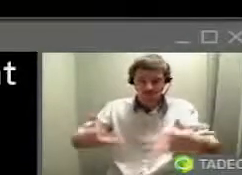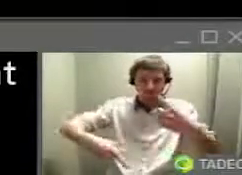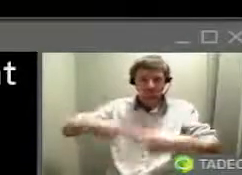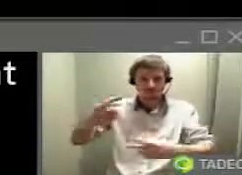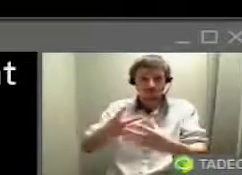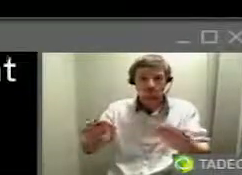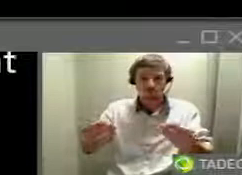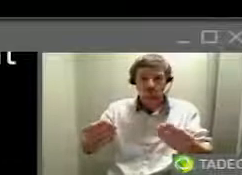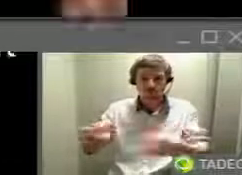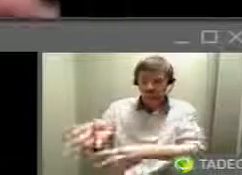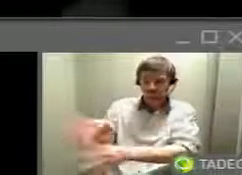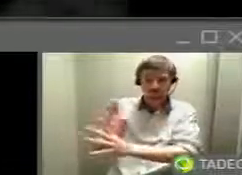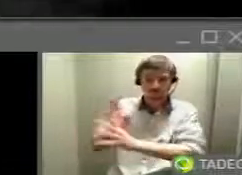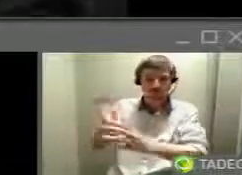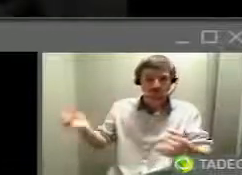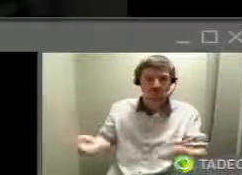cette énorme fête populaire.